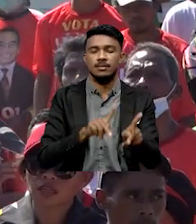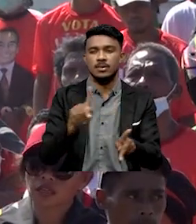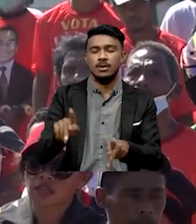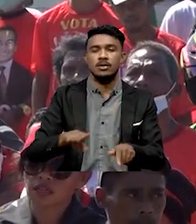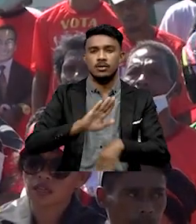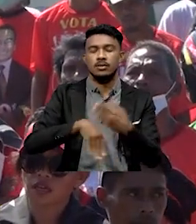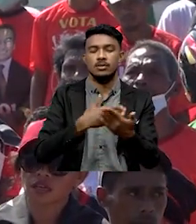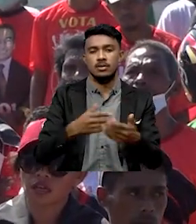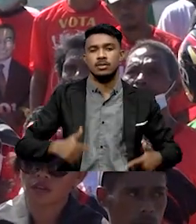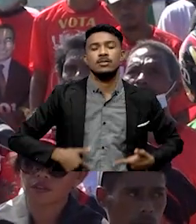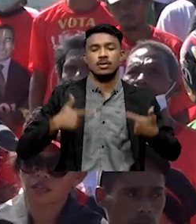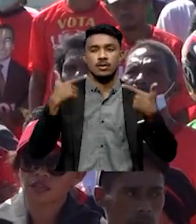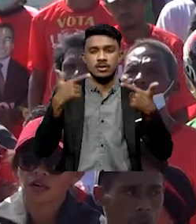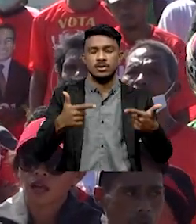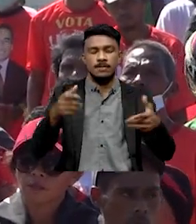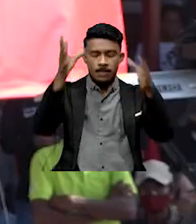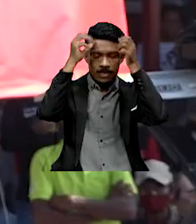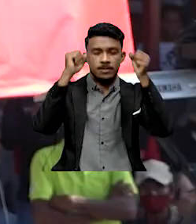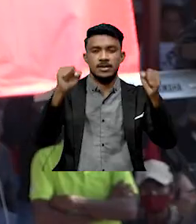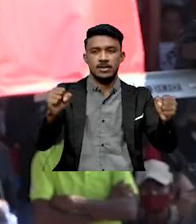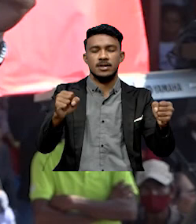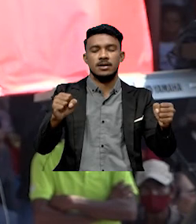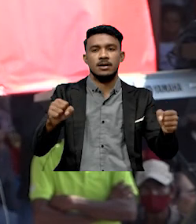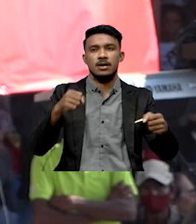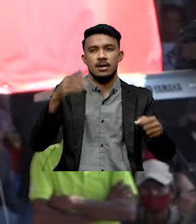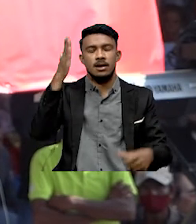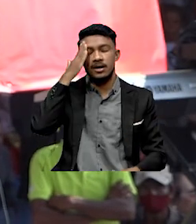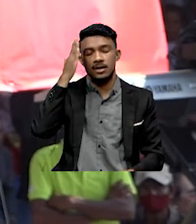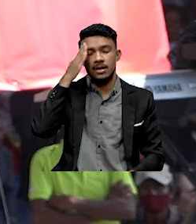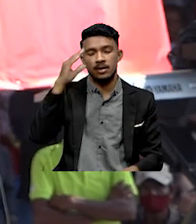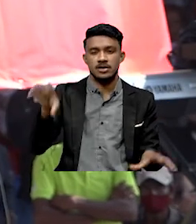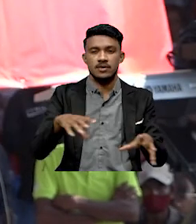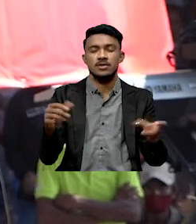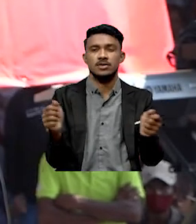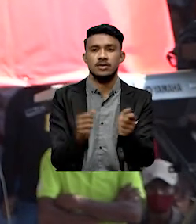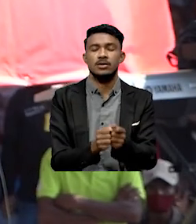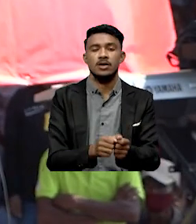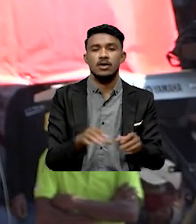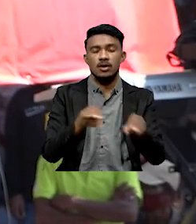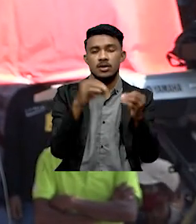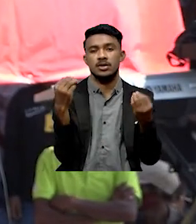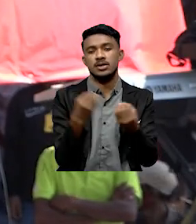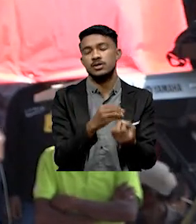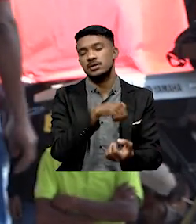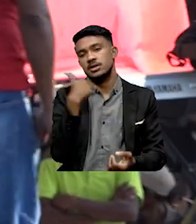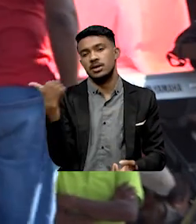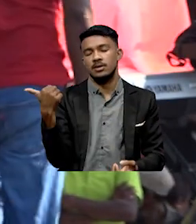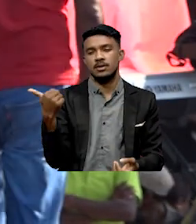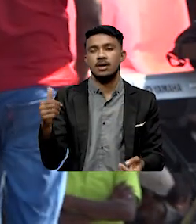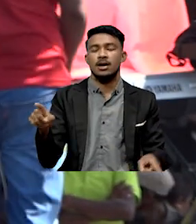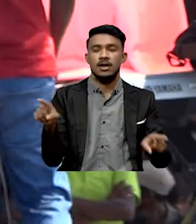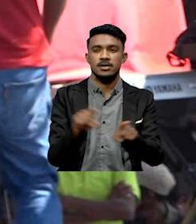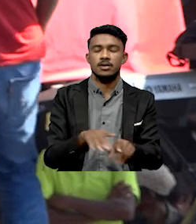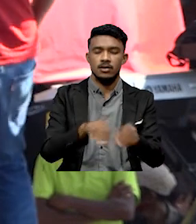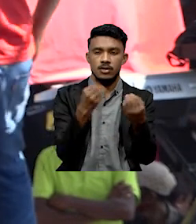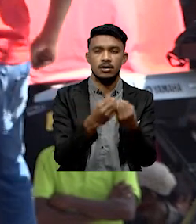Moris. Presidente da Republika, se hatene servisu ho organ serselu. Organ ida